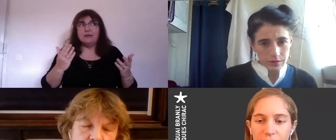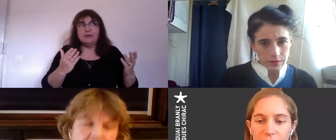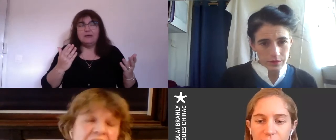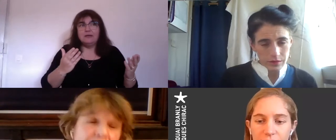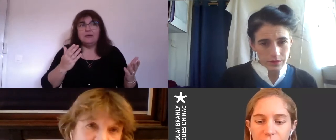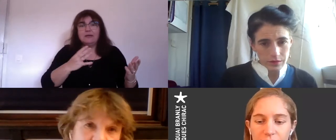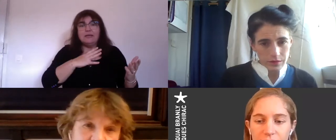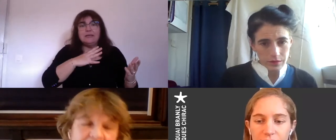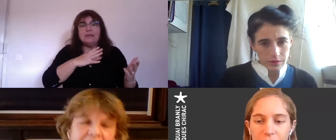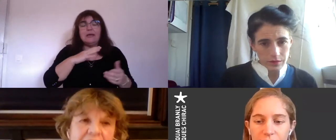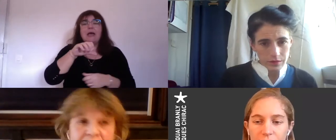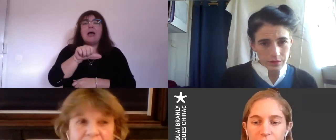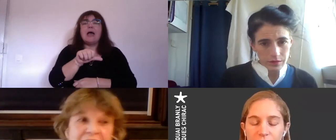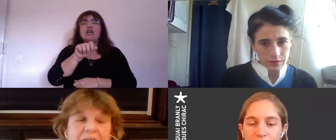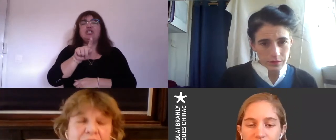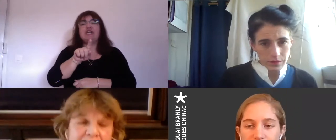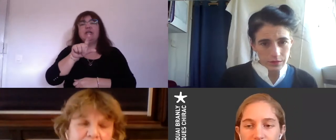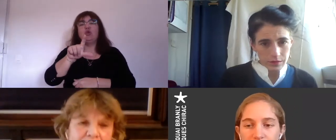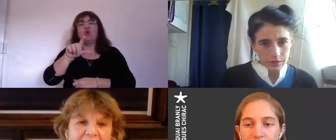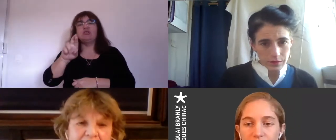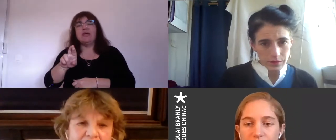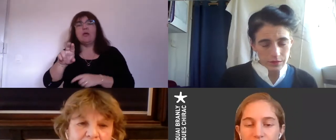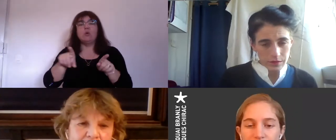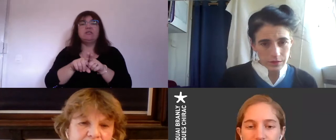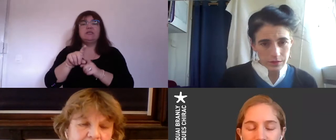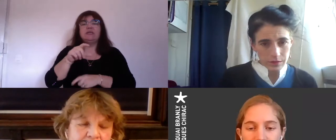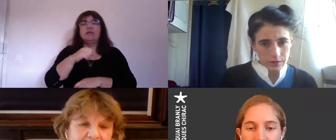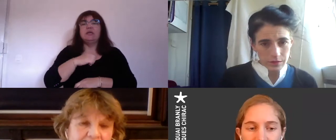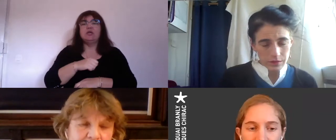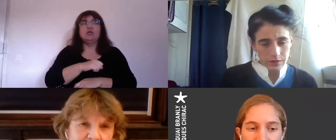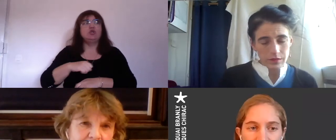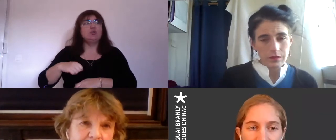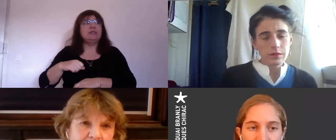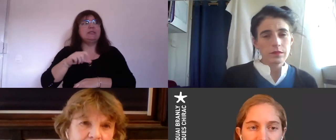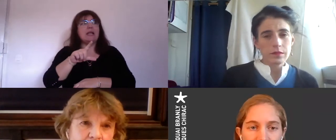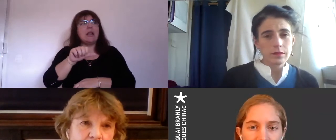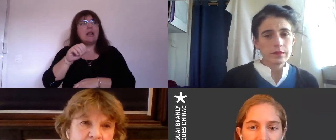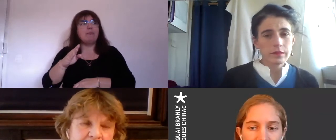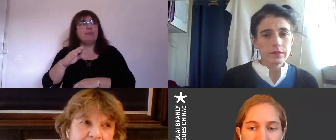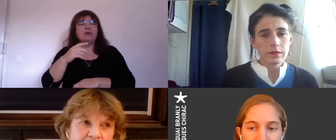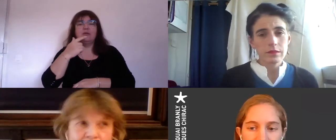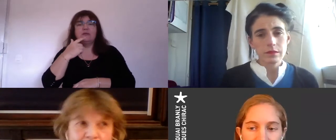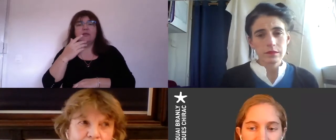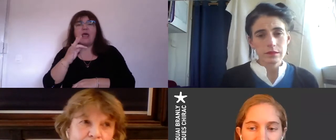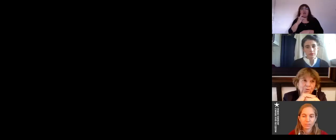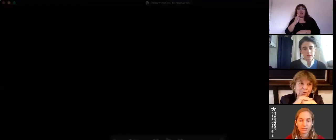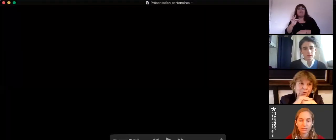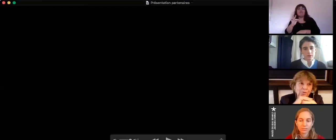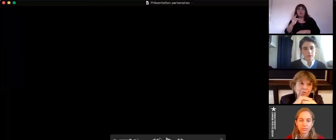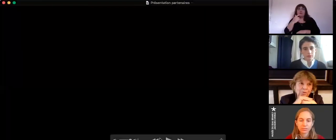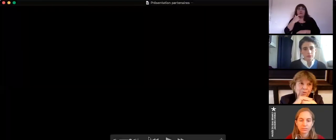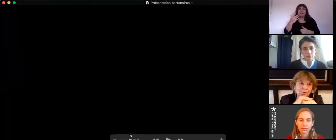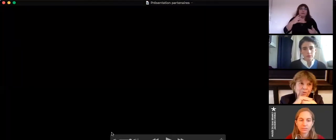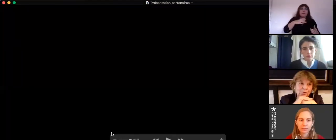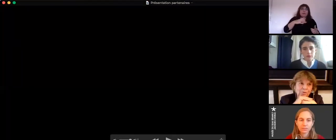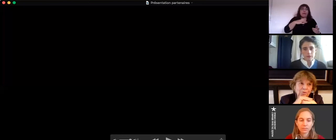les AG2R et Swiss Life, notamment, la fondation, qui, sans trop savoir